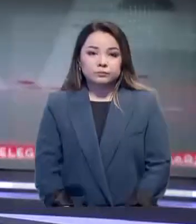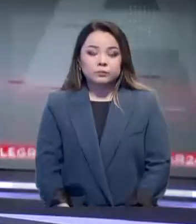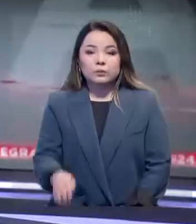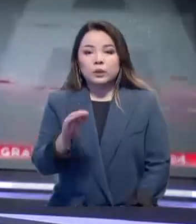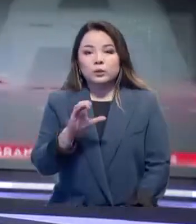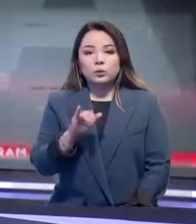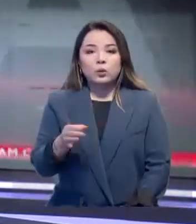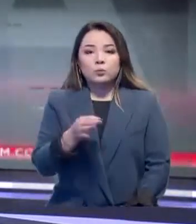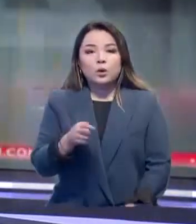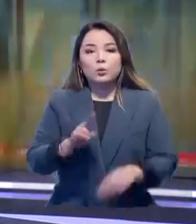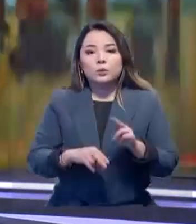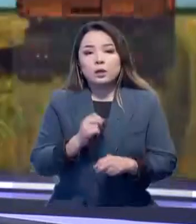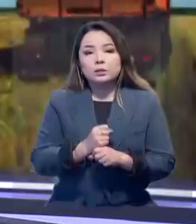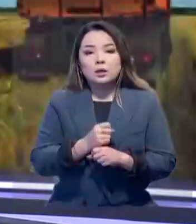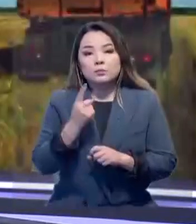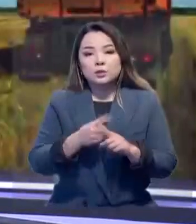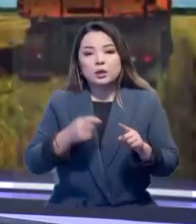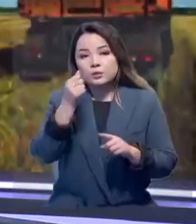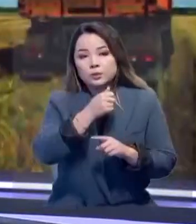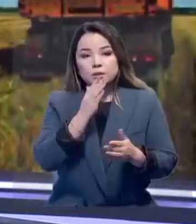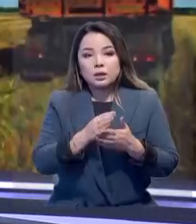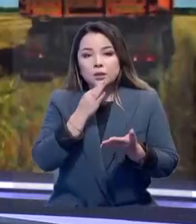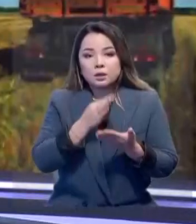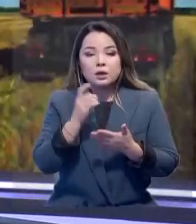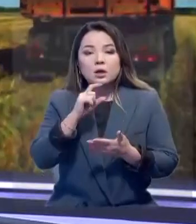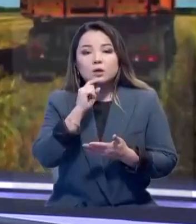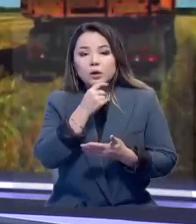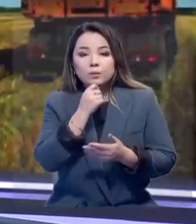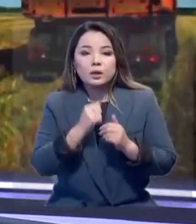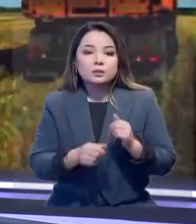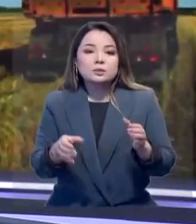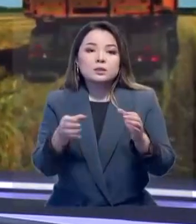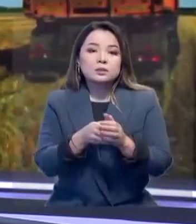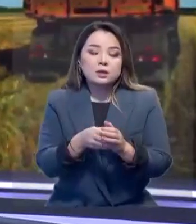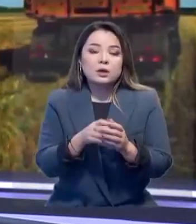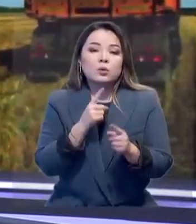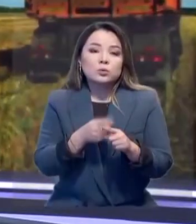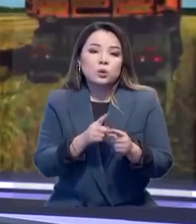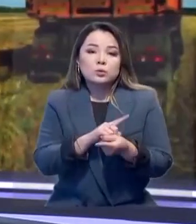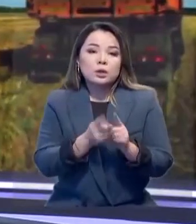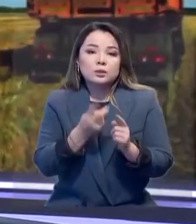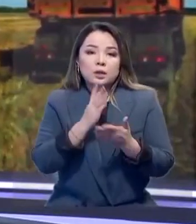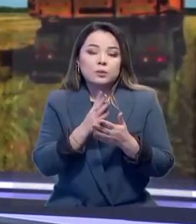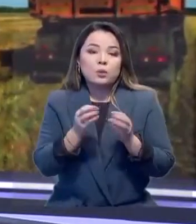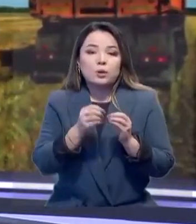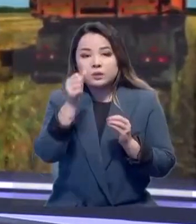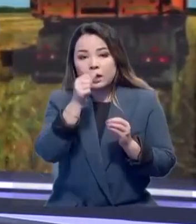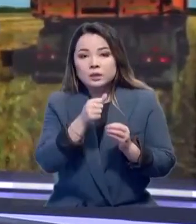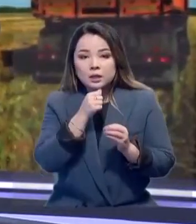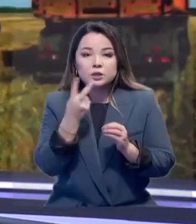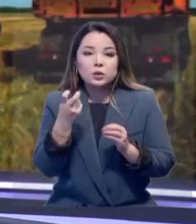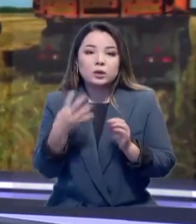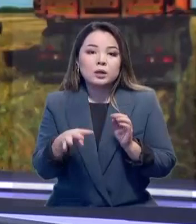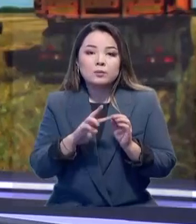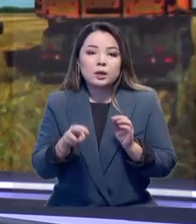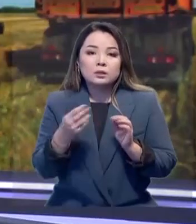Жетісу облысының құрылғанына 1,5 жыл. Дей тұрғанмен экономиканың әр саласында оң өзгеріс бар. 10 айда өңірге